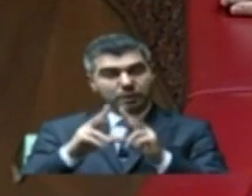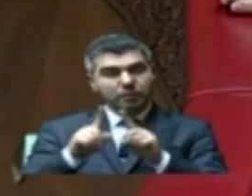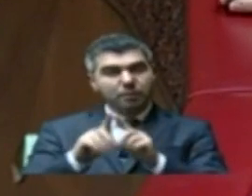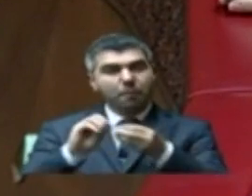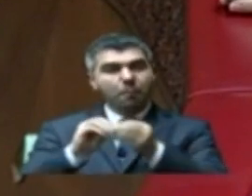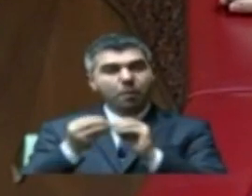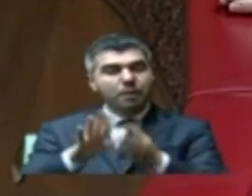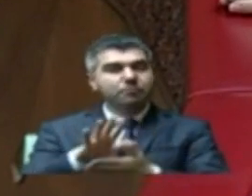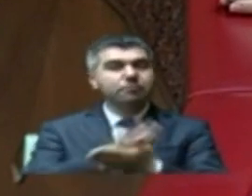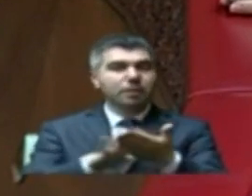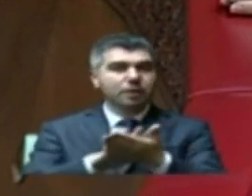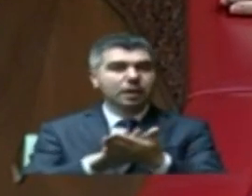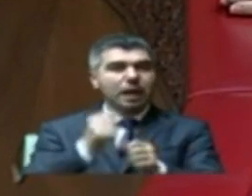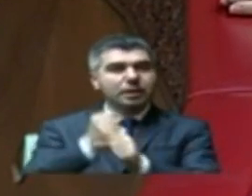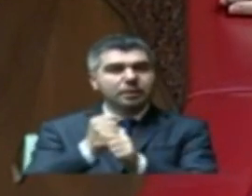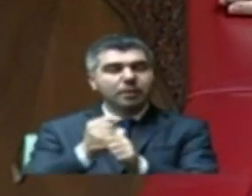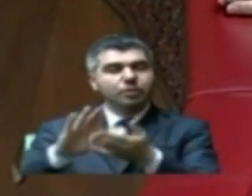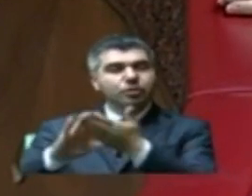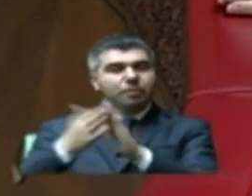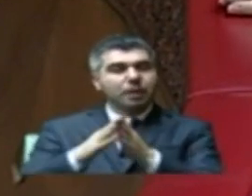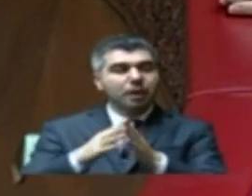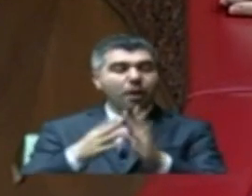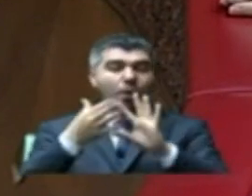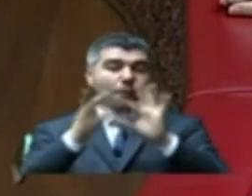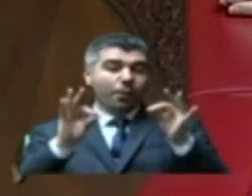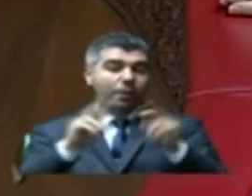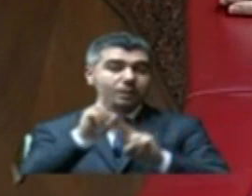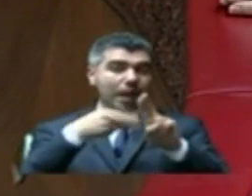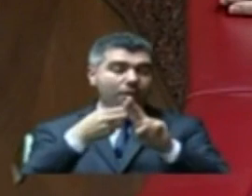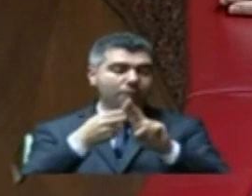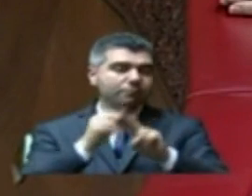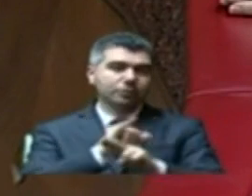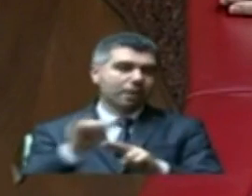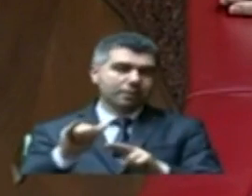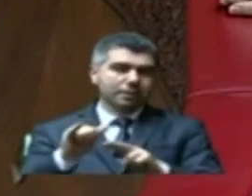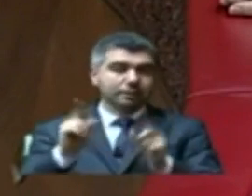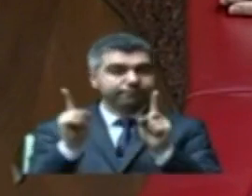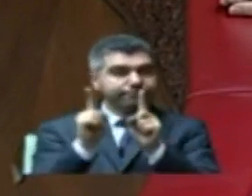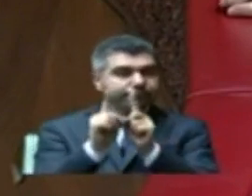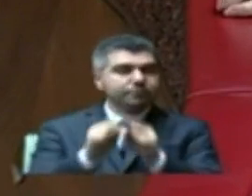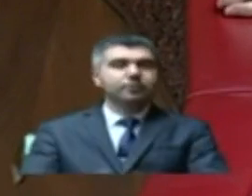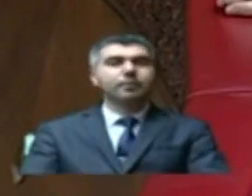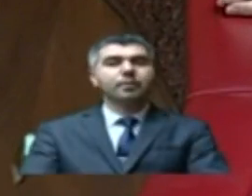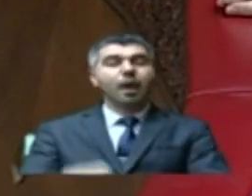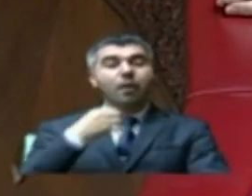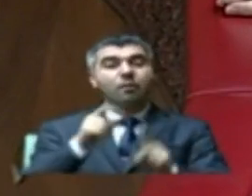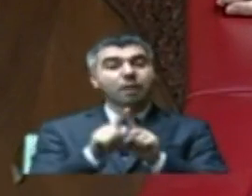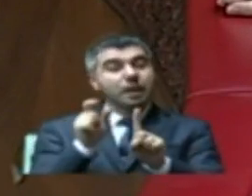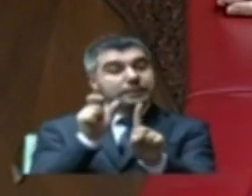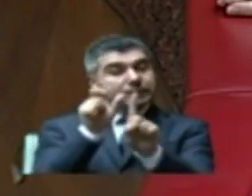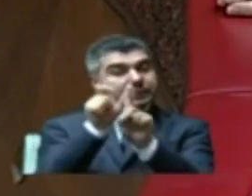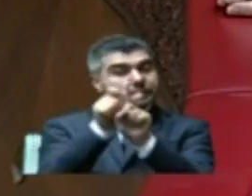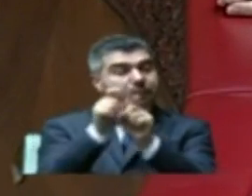مرتبطة بالعمل التعاوني طبعا ما يمكنش نجاوبوا عليها في هذه الدقائق، ولكن انتم كتعرفوا ان الحمله ديال المواكبه ان اهم